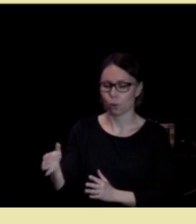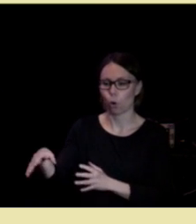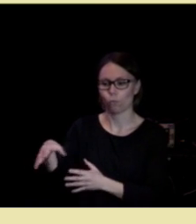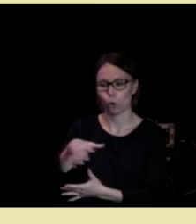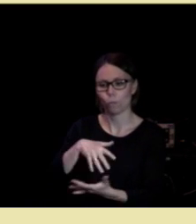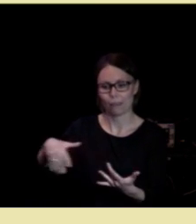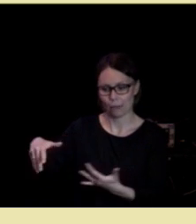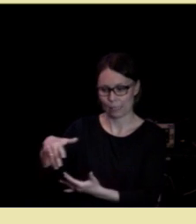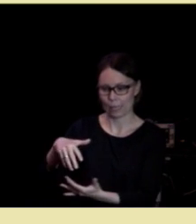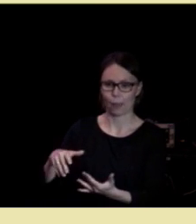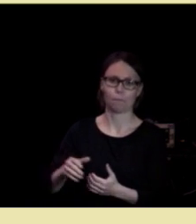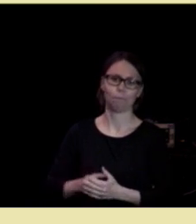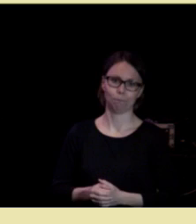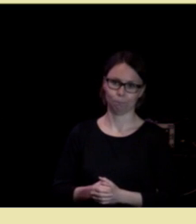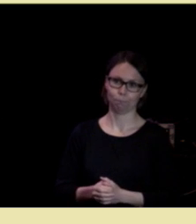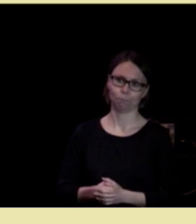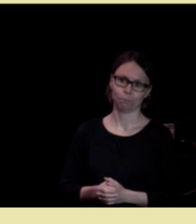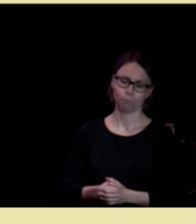omgivelsene.